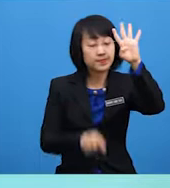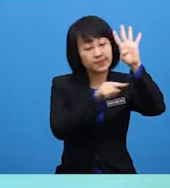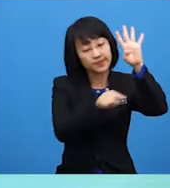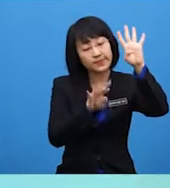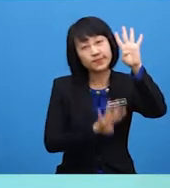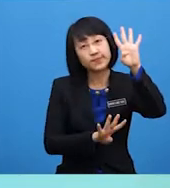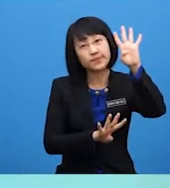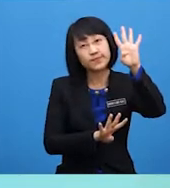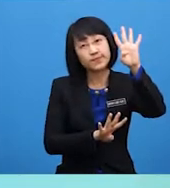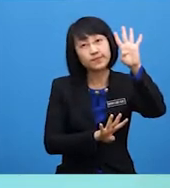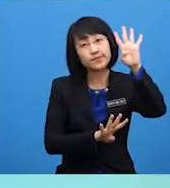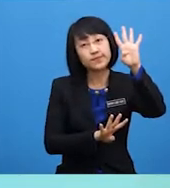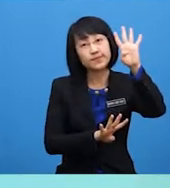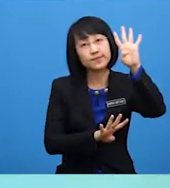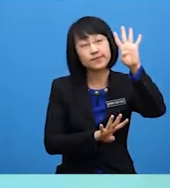14/4.